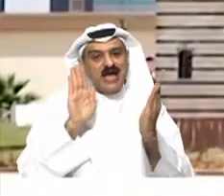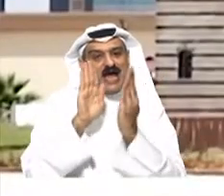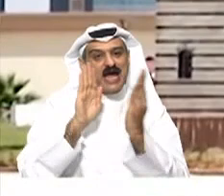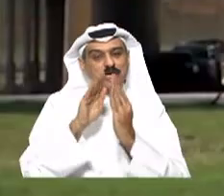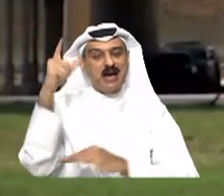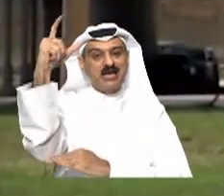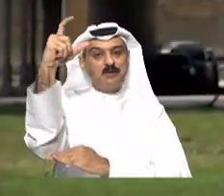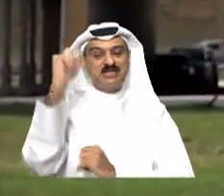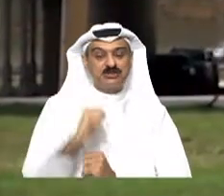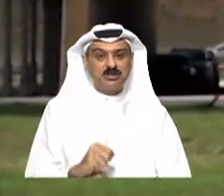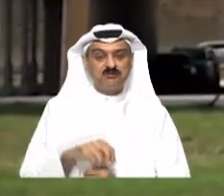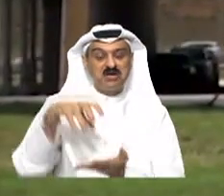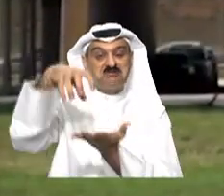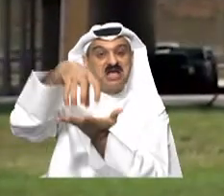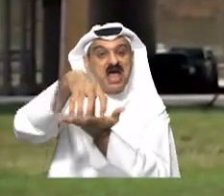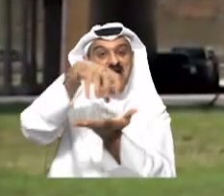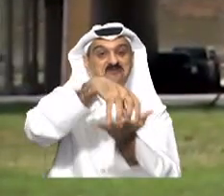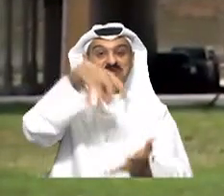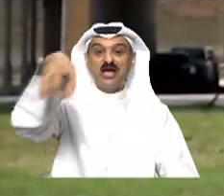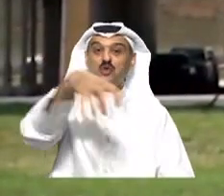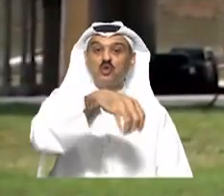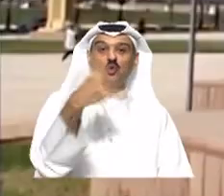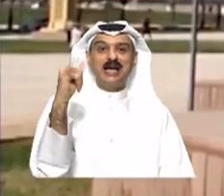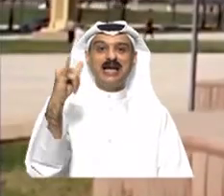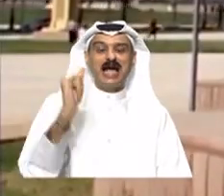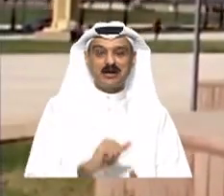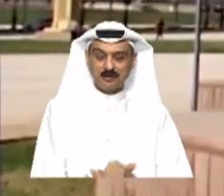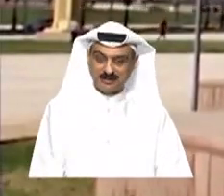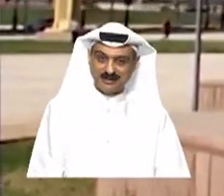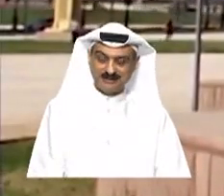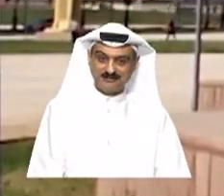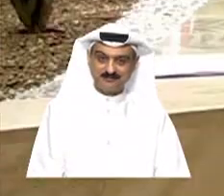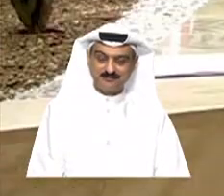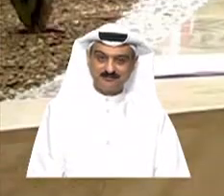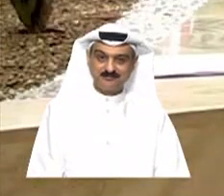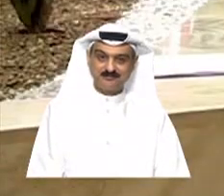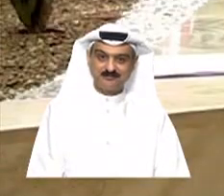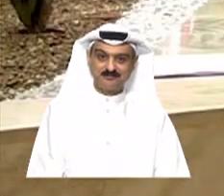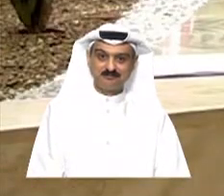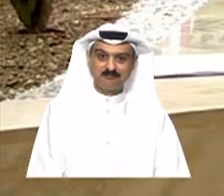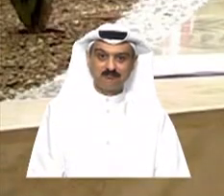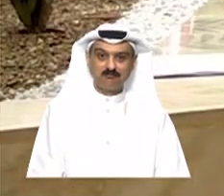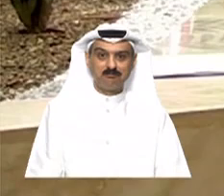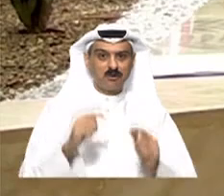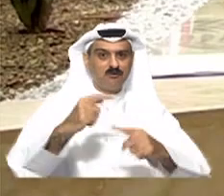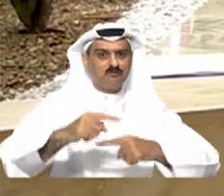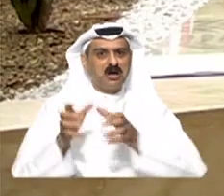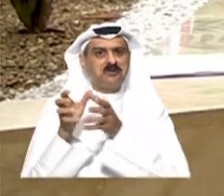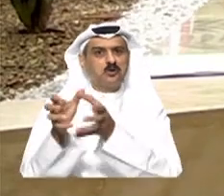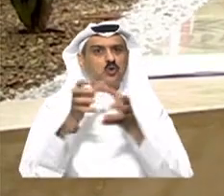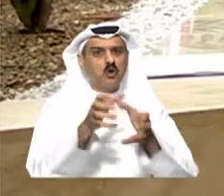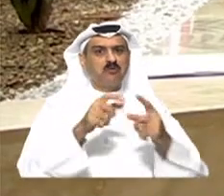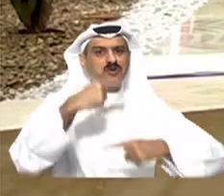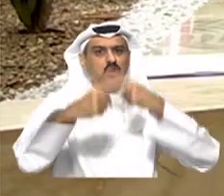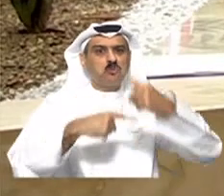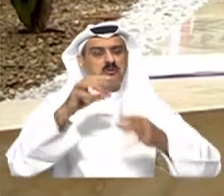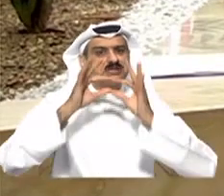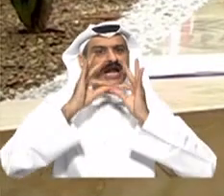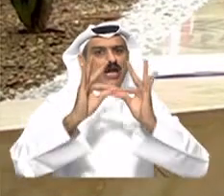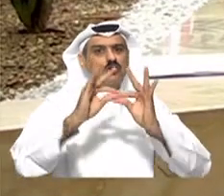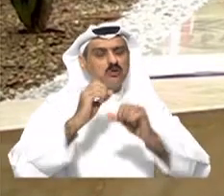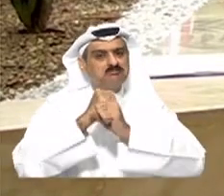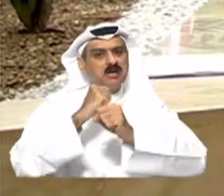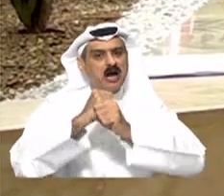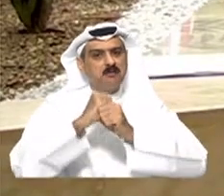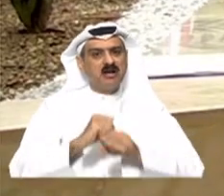نصبت فيها مجسمات أهم معالم الدول العربية. خلايا دؤوبة تعمل دون توقف